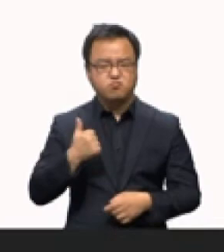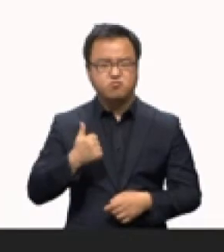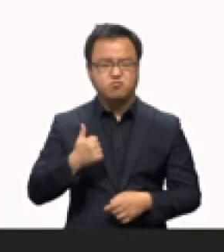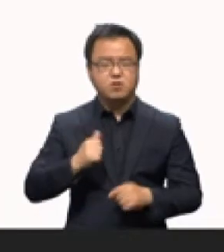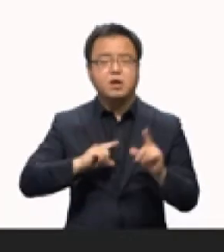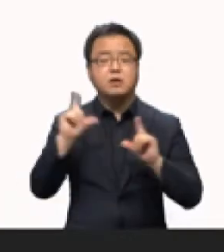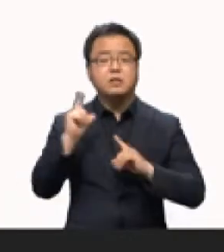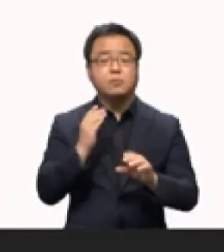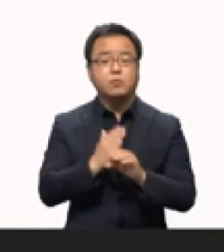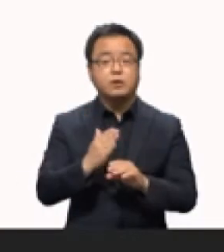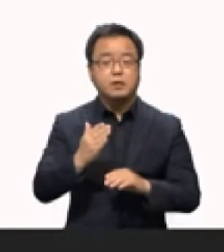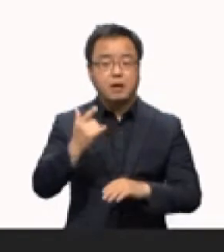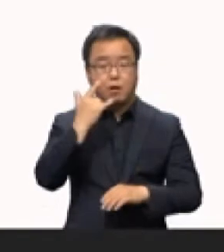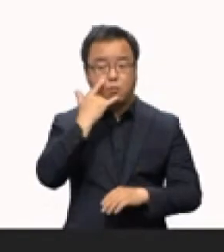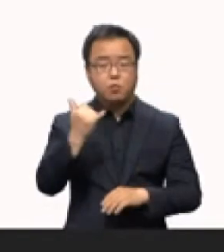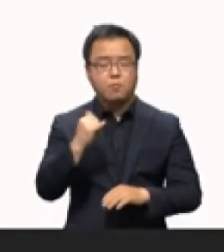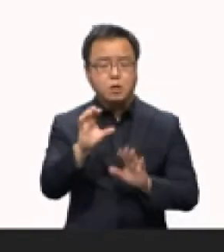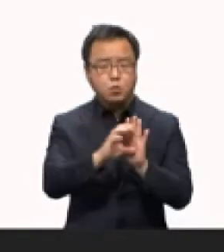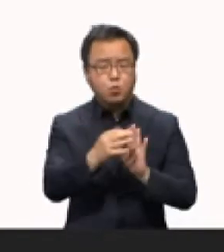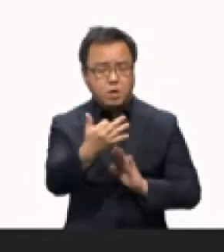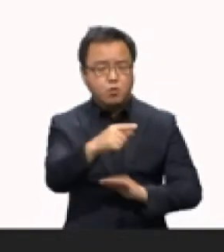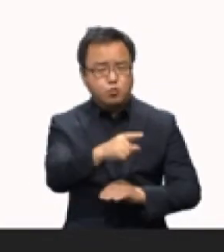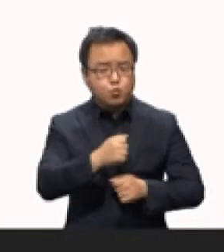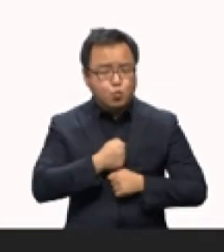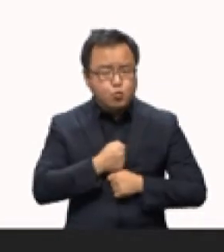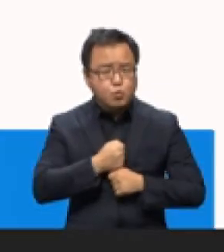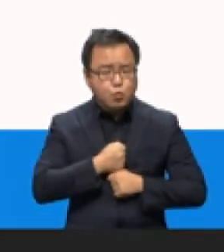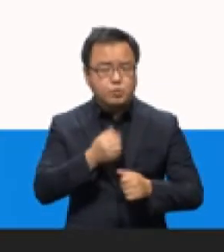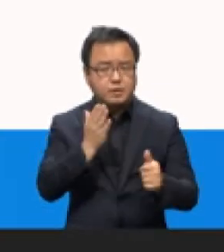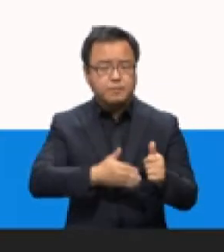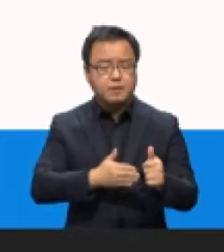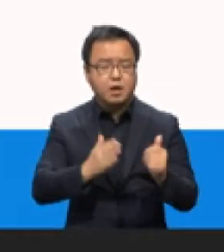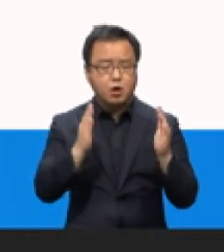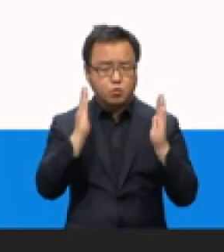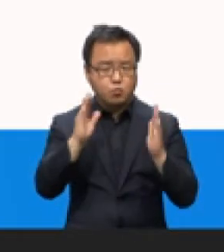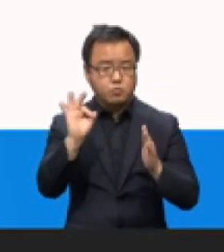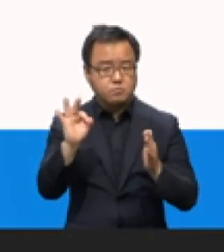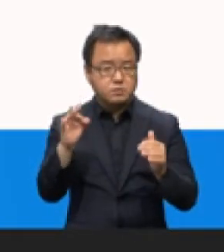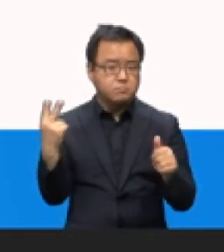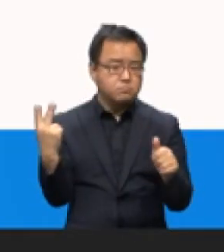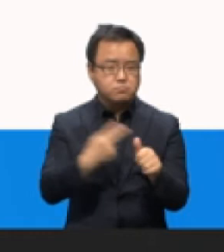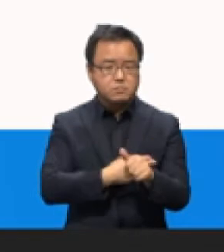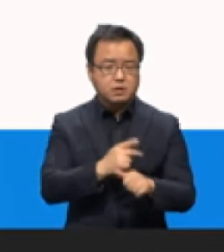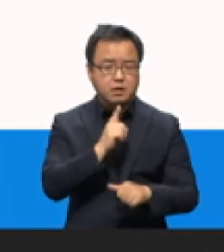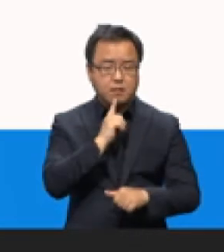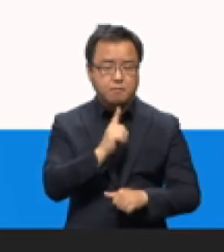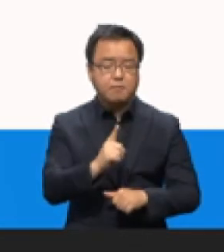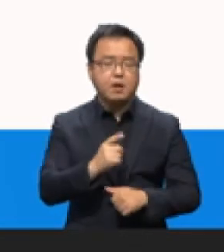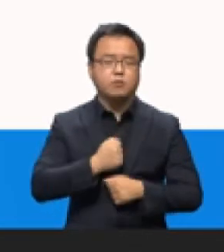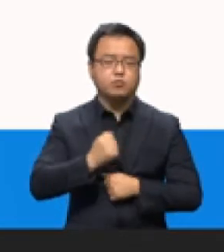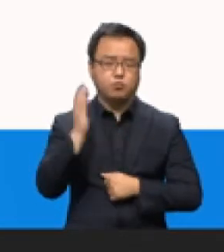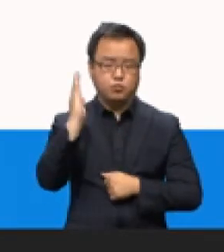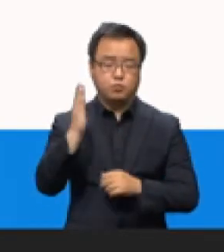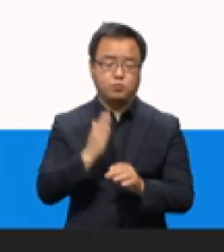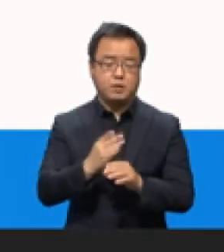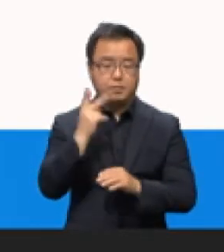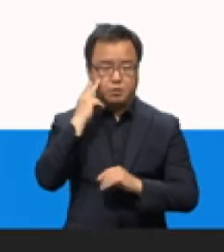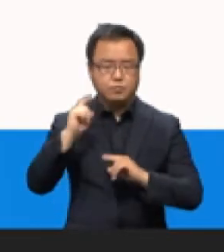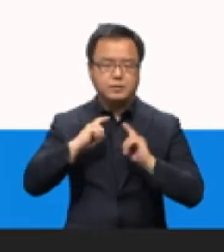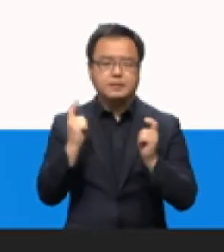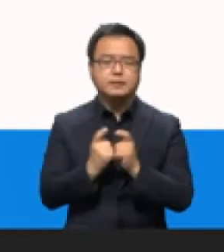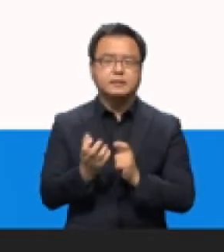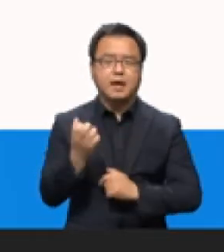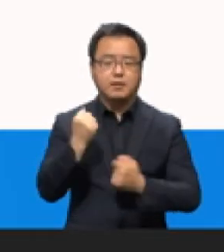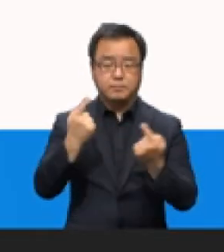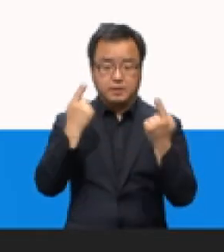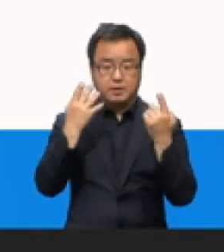모습입니다. 학부모들은 코로나를 조심하라면서 학비 지원을 끊을 수 있다고 경고하고 있습니다. 미국 사립대의 평균